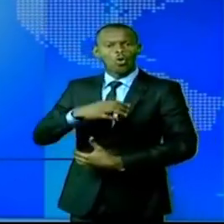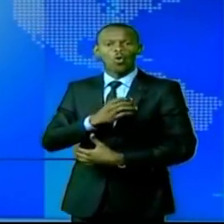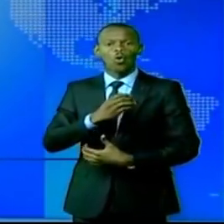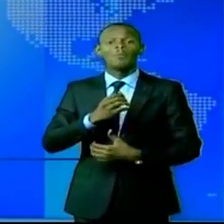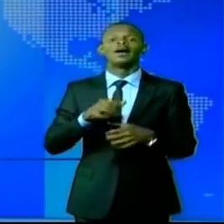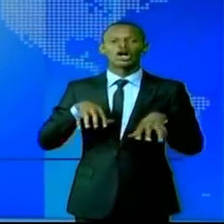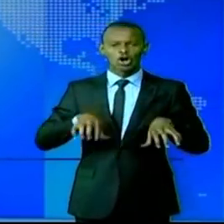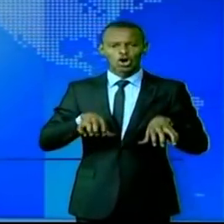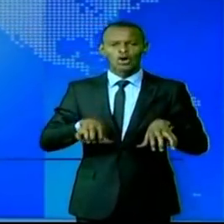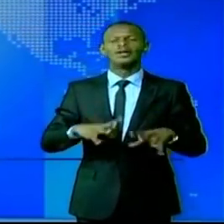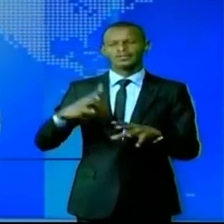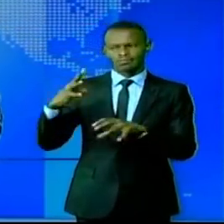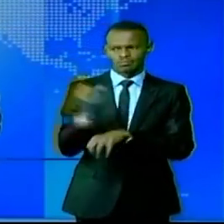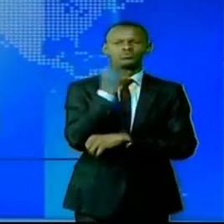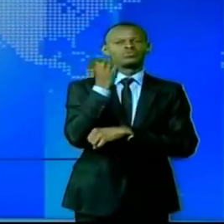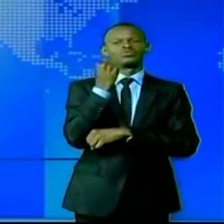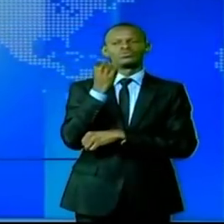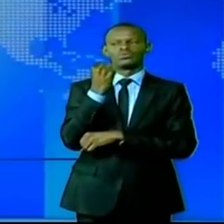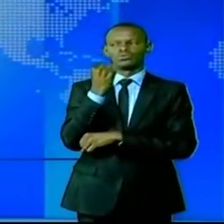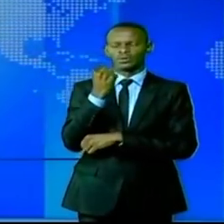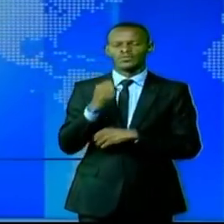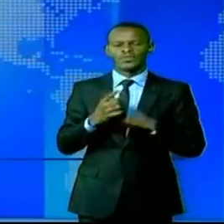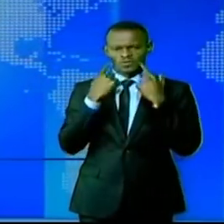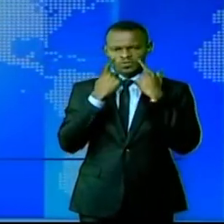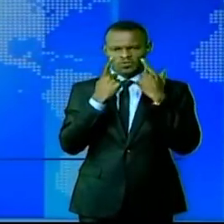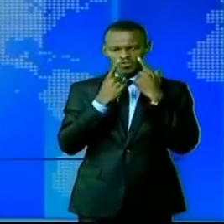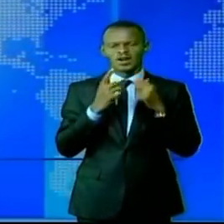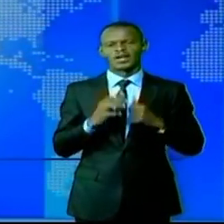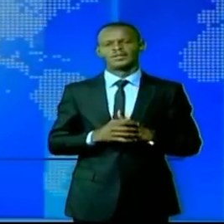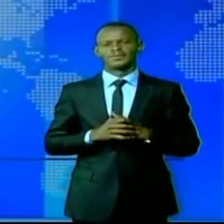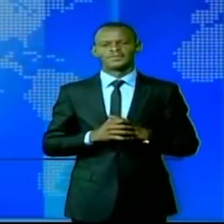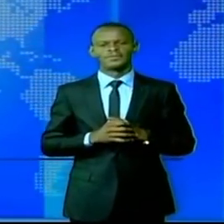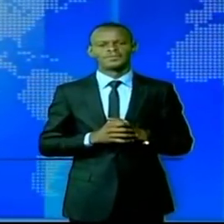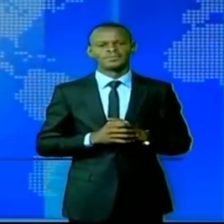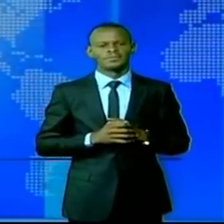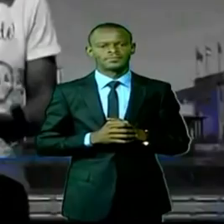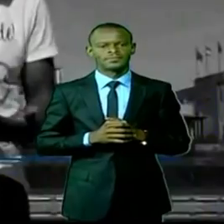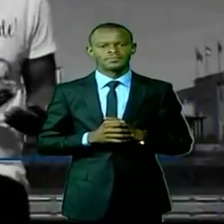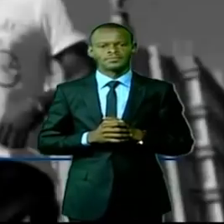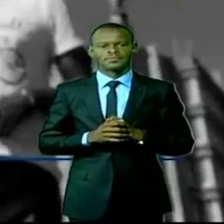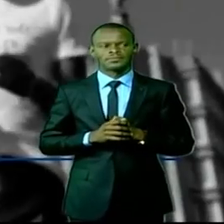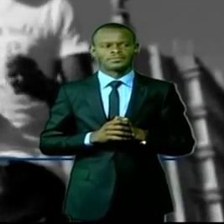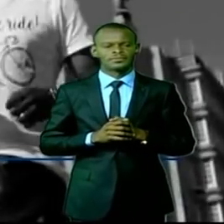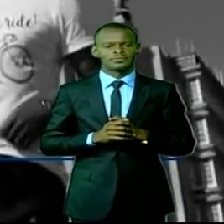son single Loto Yalove. Reportage Virginie Lofembe.